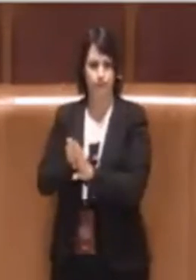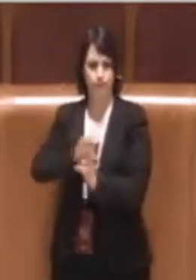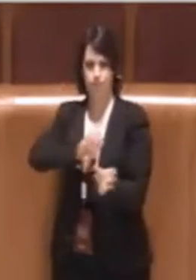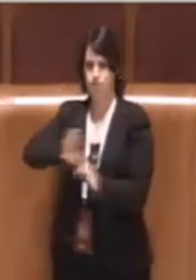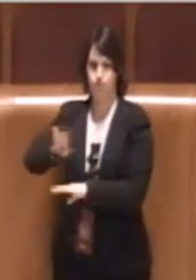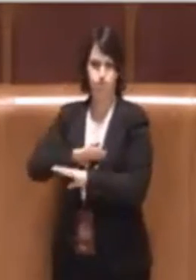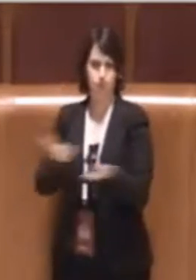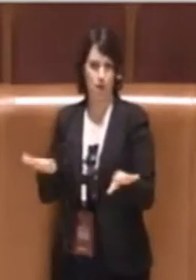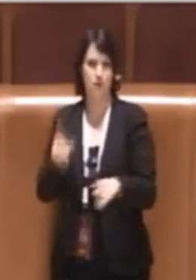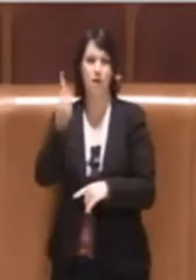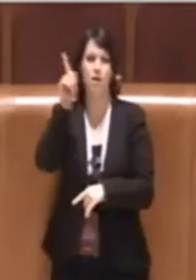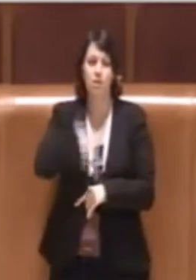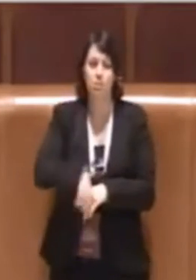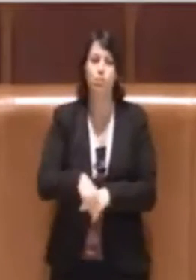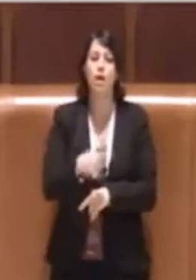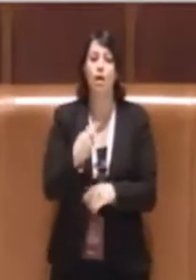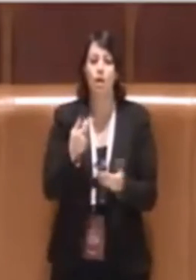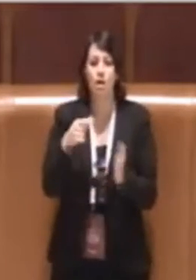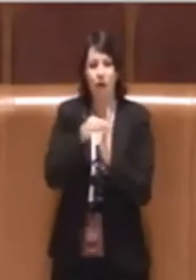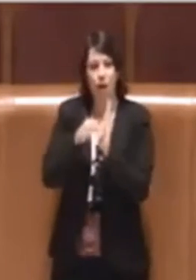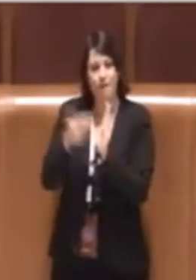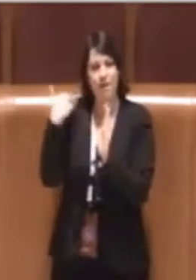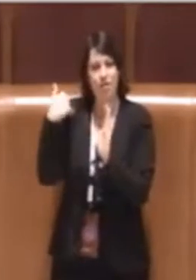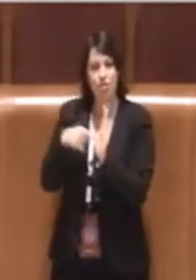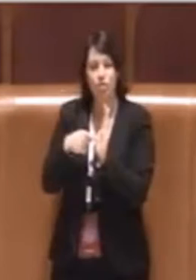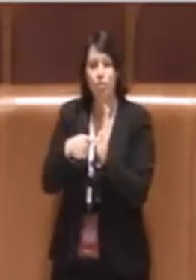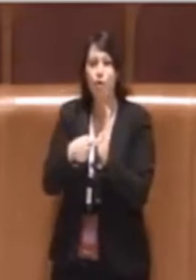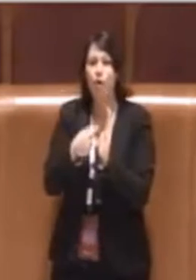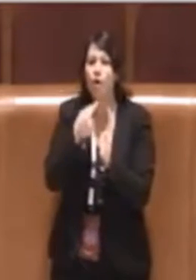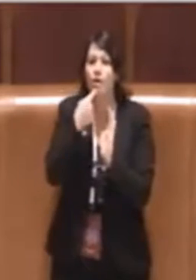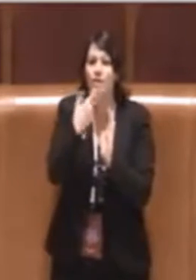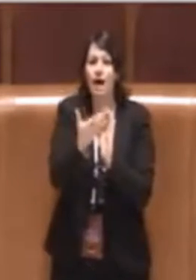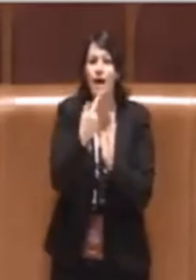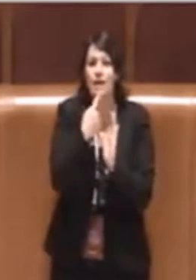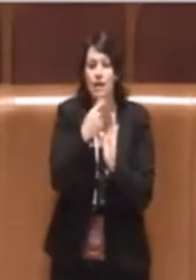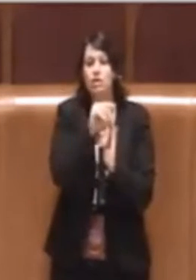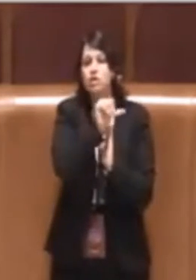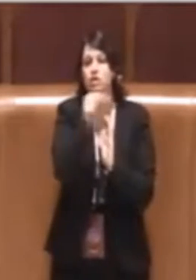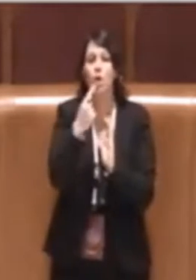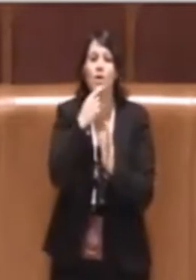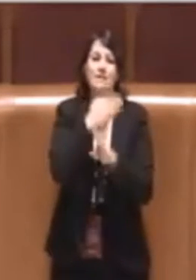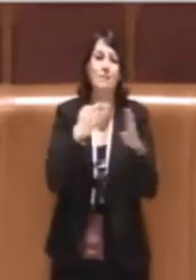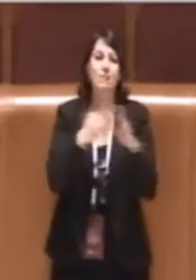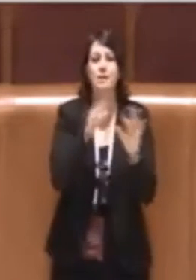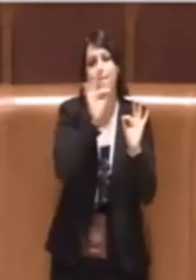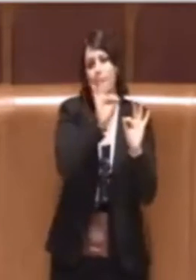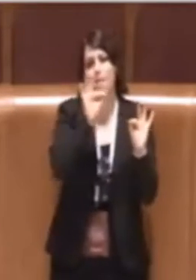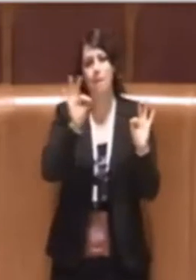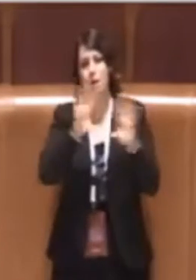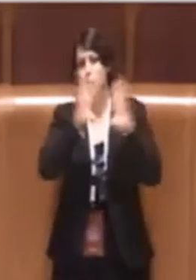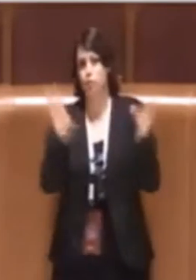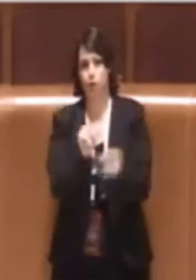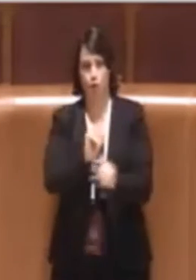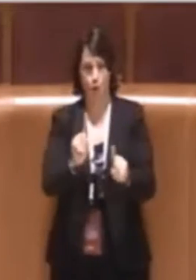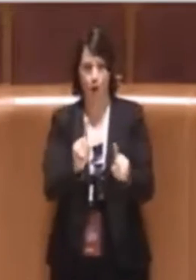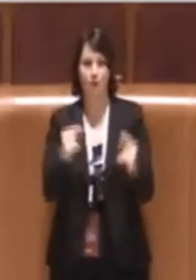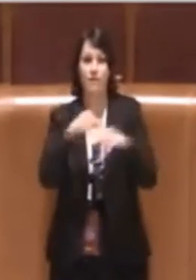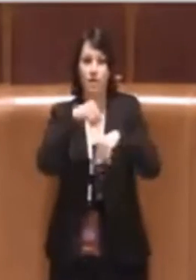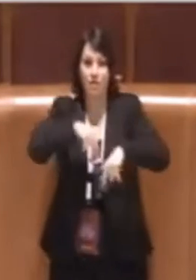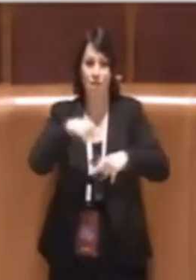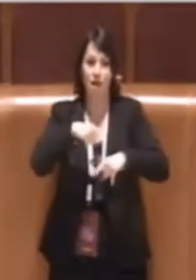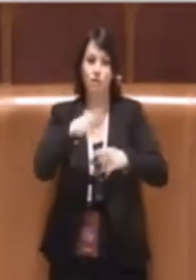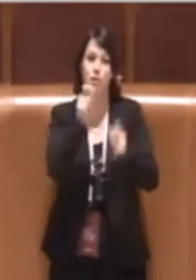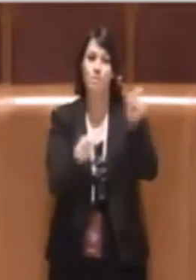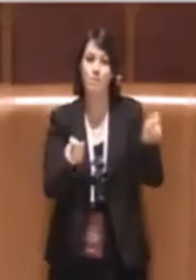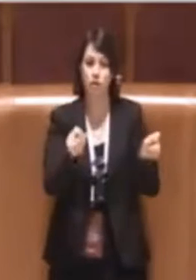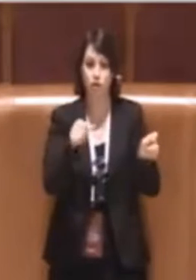accontentava delle persone solo con alcuni tipi di disabilità, passiamo ad un'apertura della platea e quindi a una disponibilità maggiore non solo per un